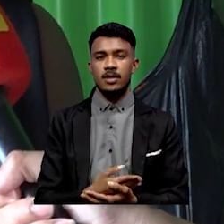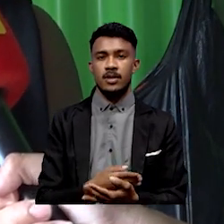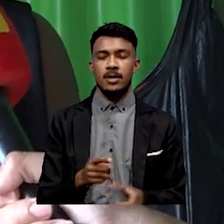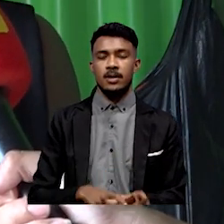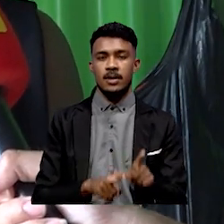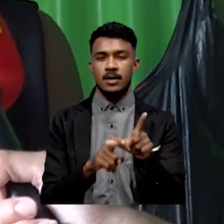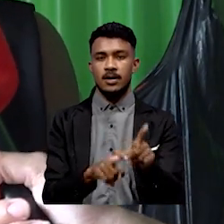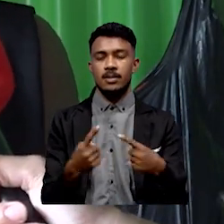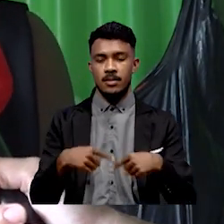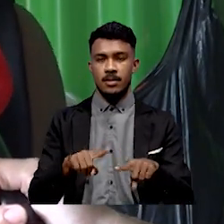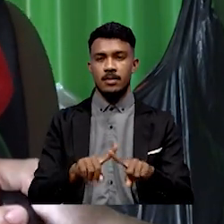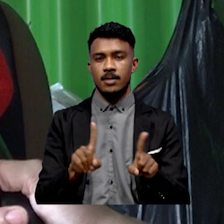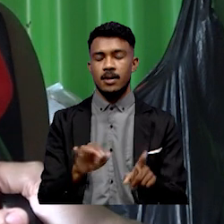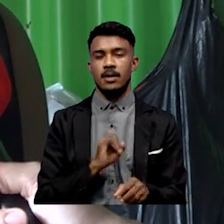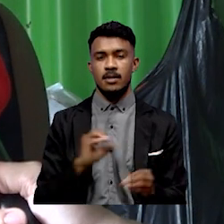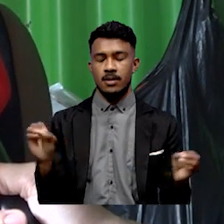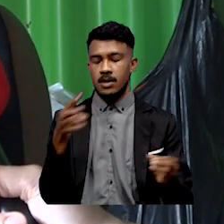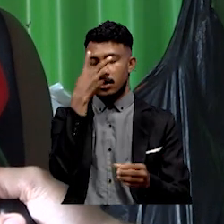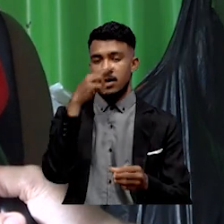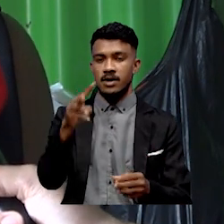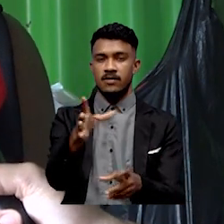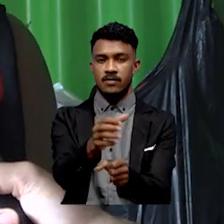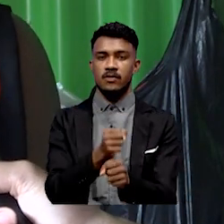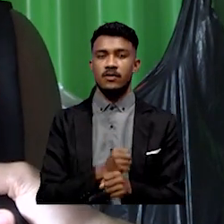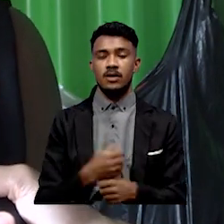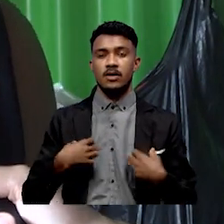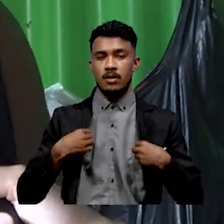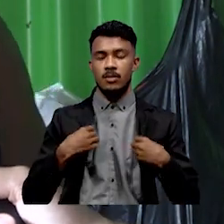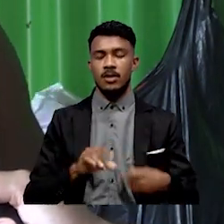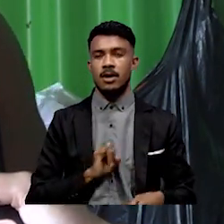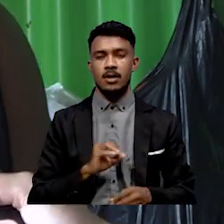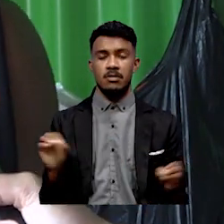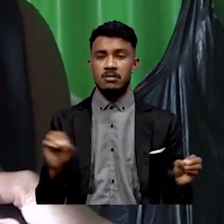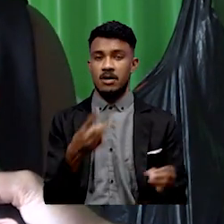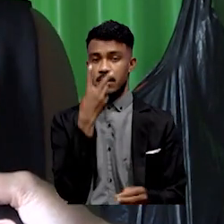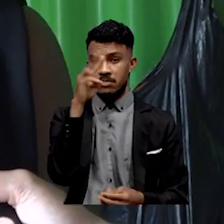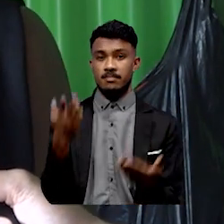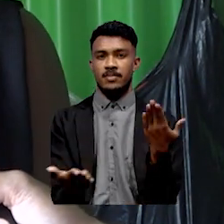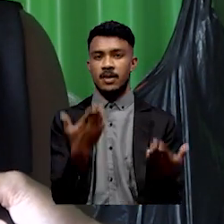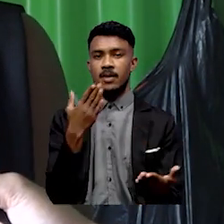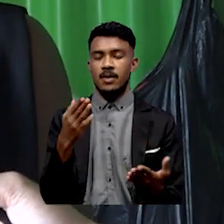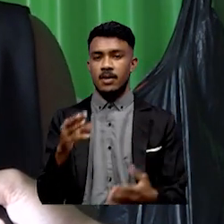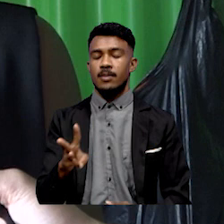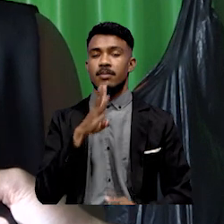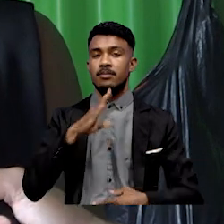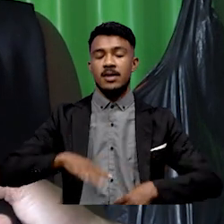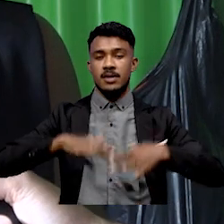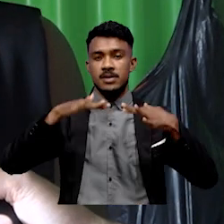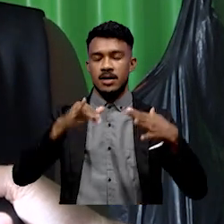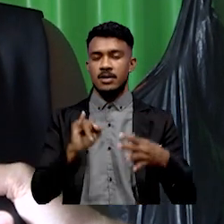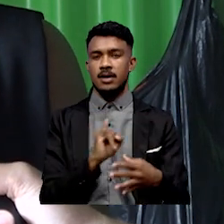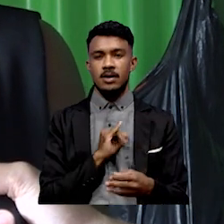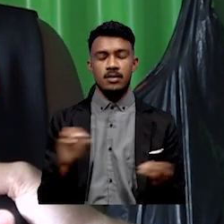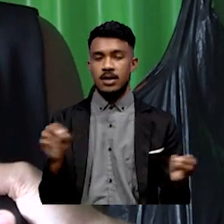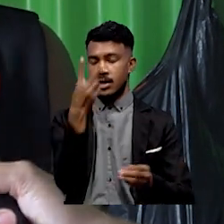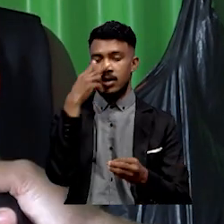mayona bebe aula hare de atu potiro pa kasara aula la sibko ra tama be halai mene asalos nilos ne ne aula la pir baro pa